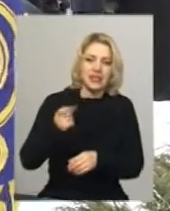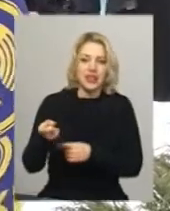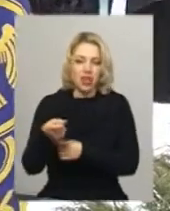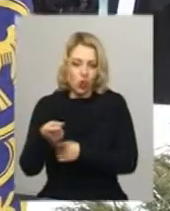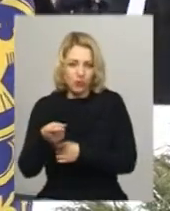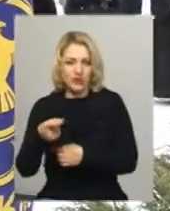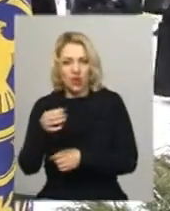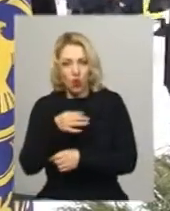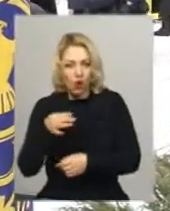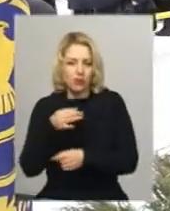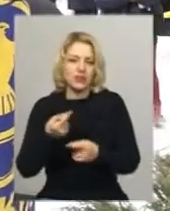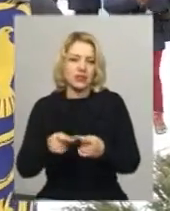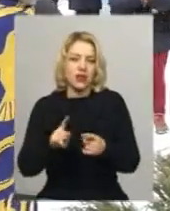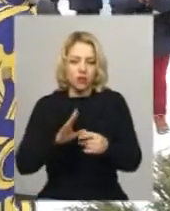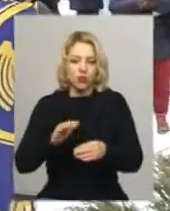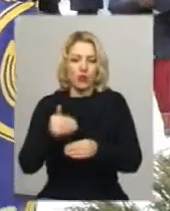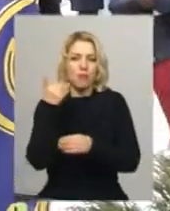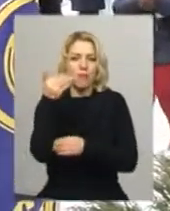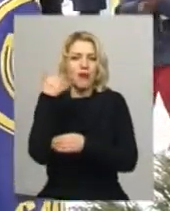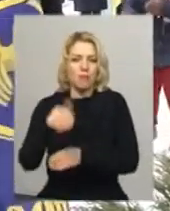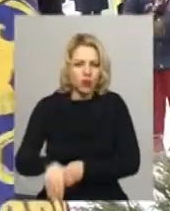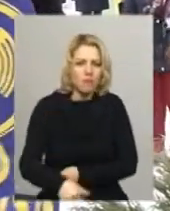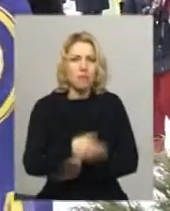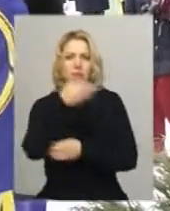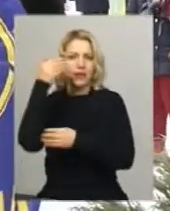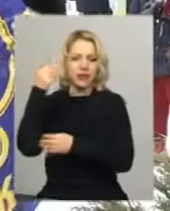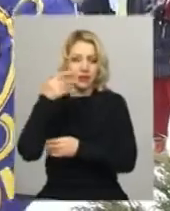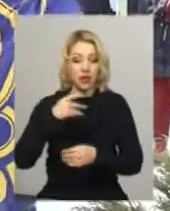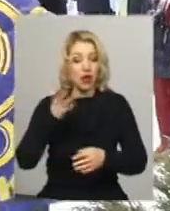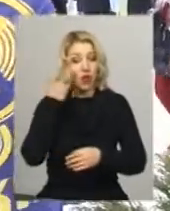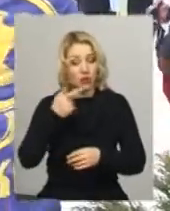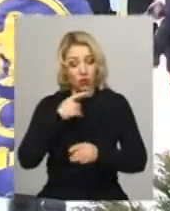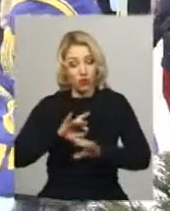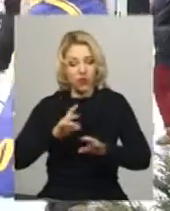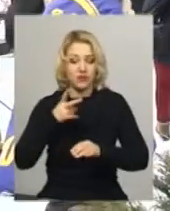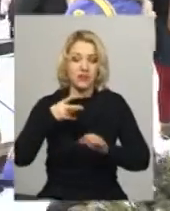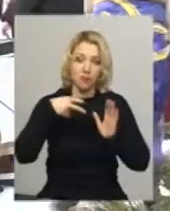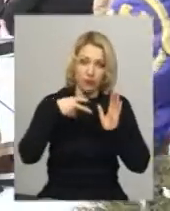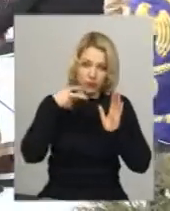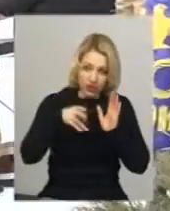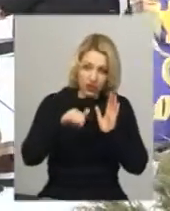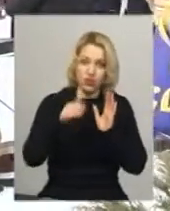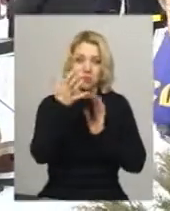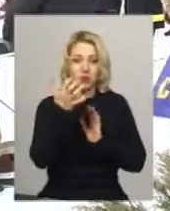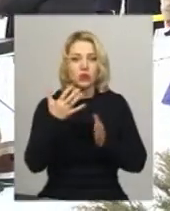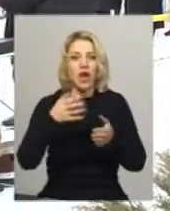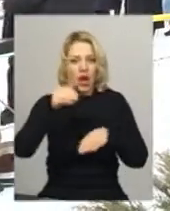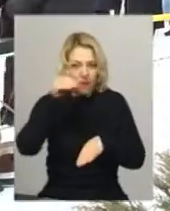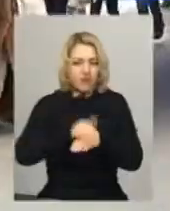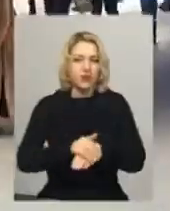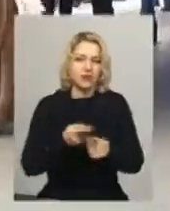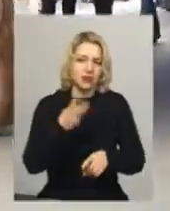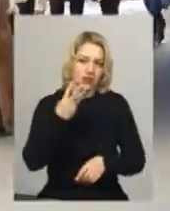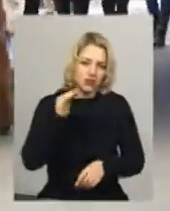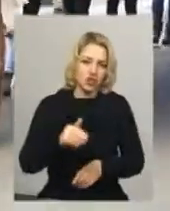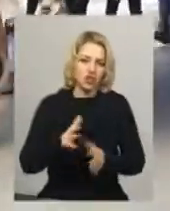Було піднято більше, ніж ми заявляли цифру 2,5 тисячі прапорів, але ми так рахуємо, що десь їх було коло 3 тисяч прапорів.